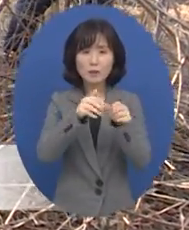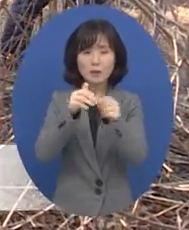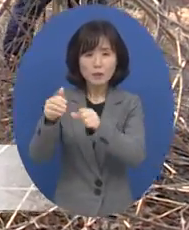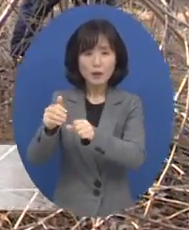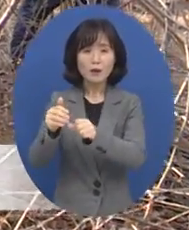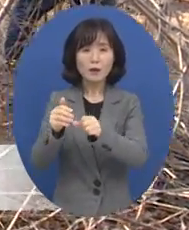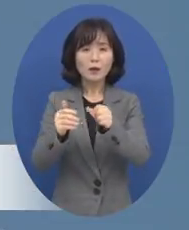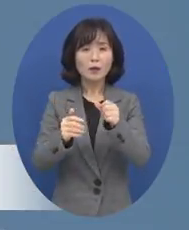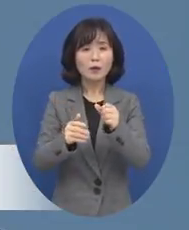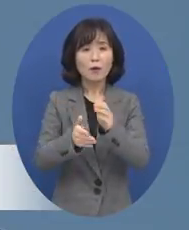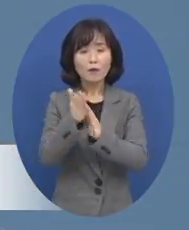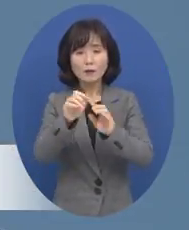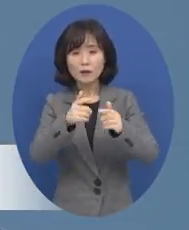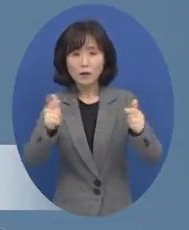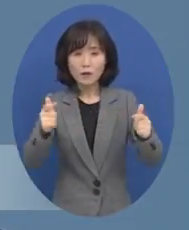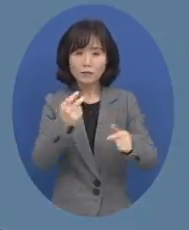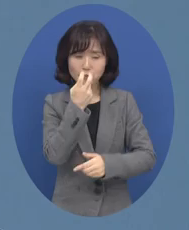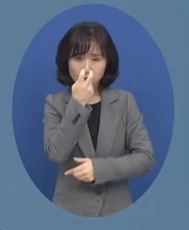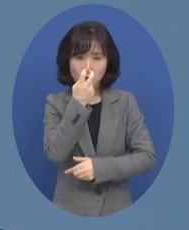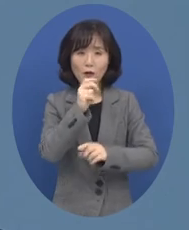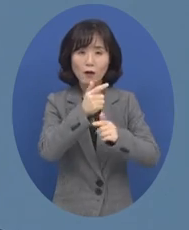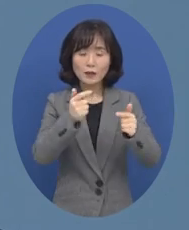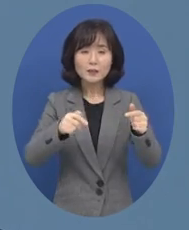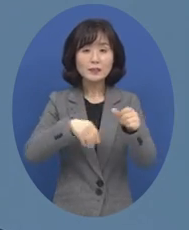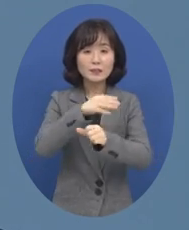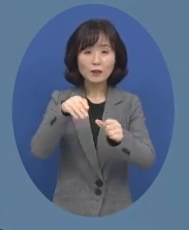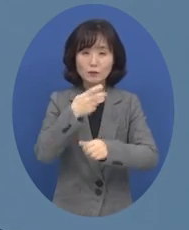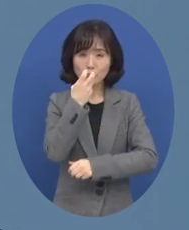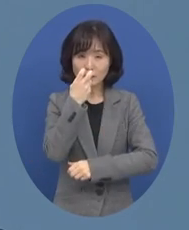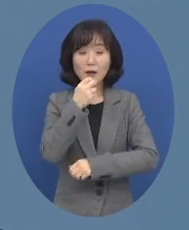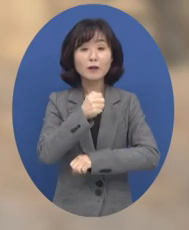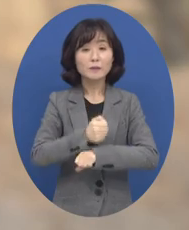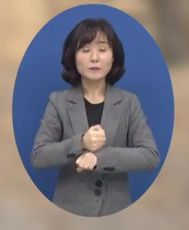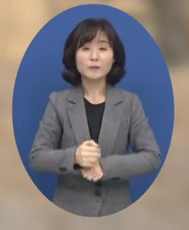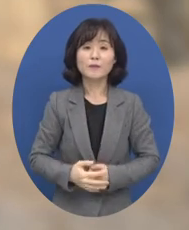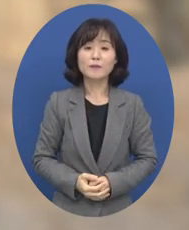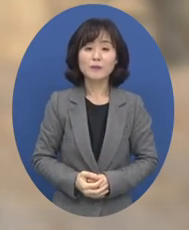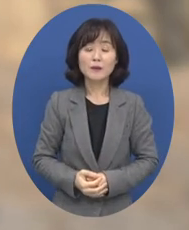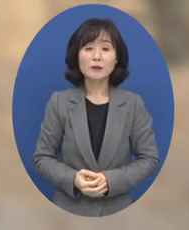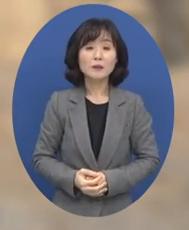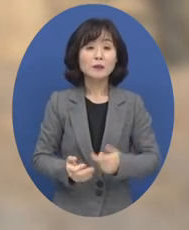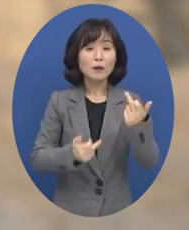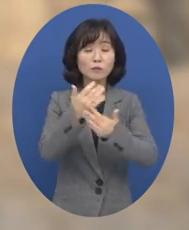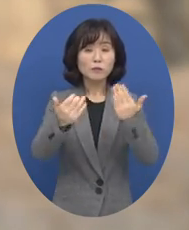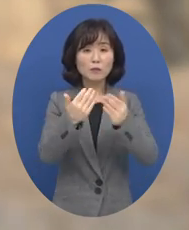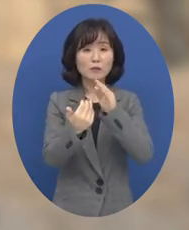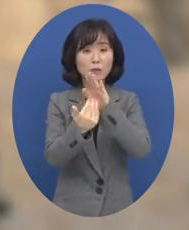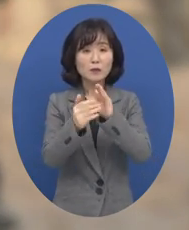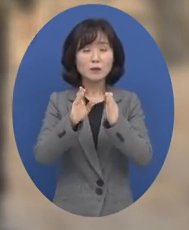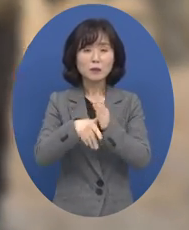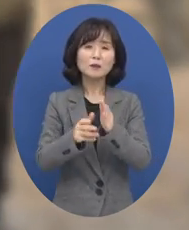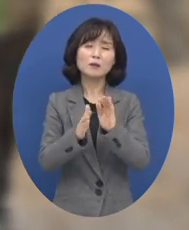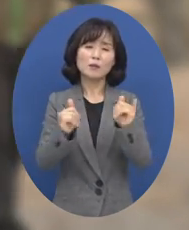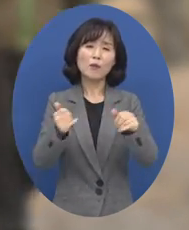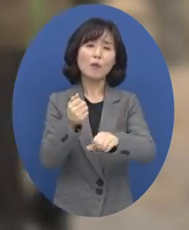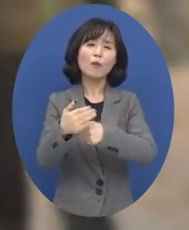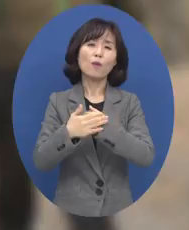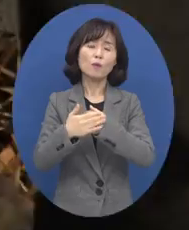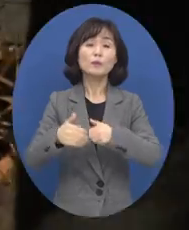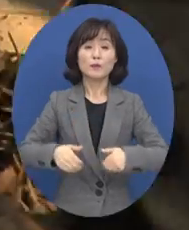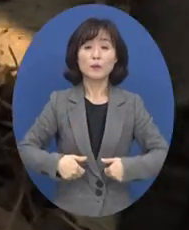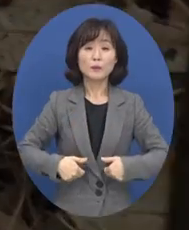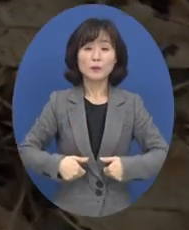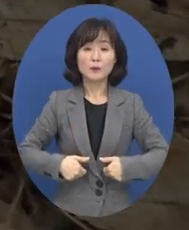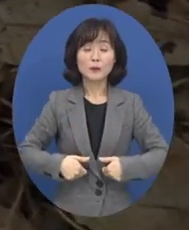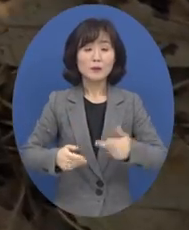시설과 감시 카메라 등 각종 시설을 집중 관리합니다 3 풀 예방에는 시민들의 협조도 중요합니다